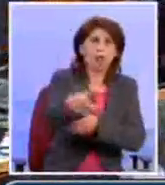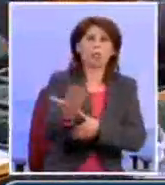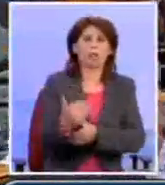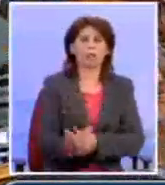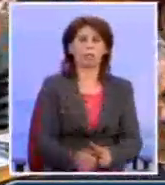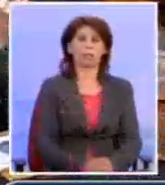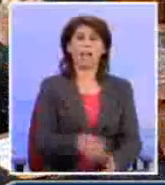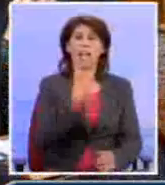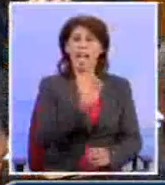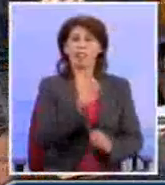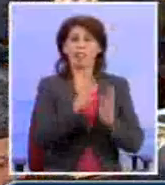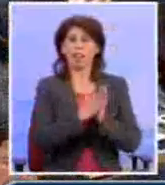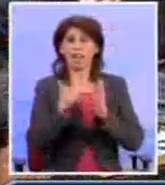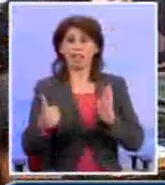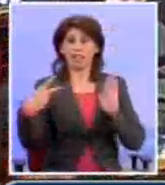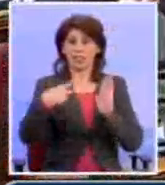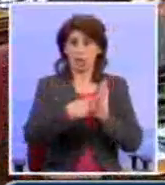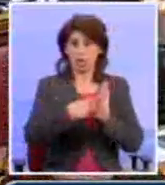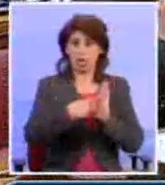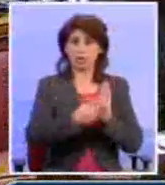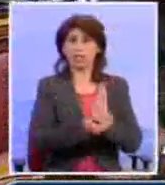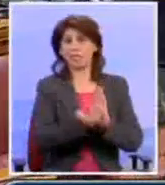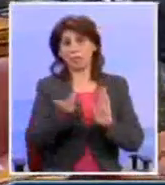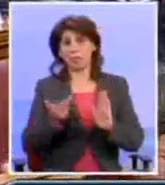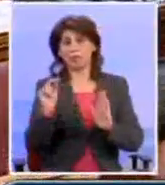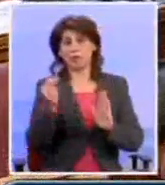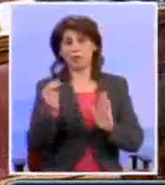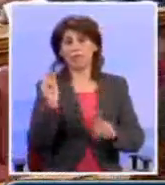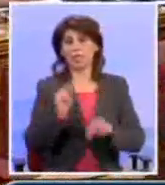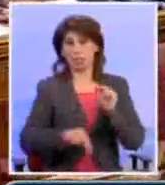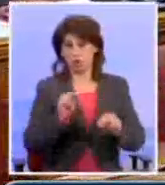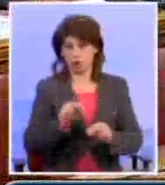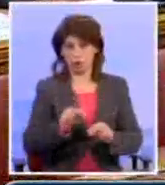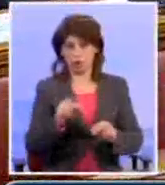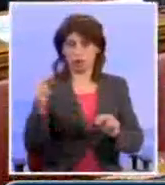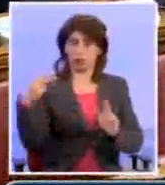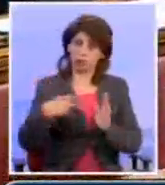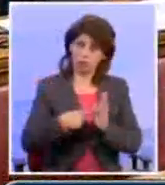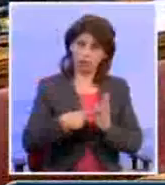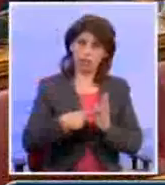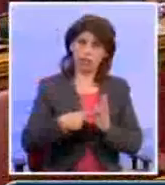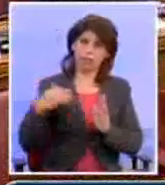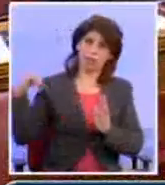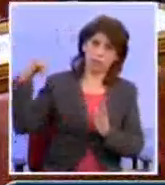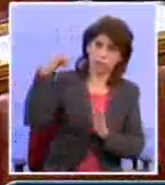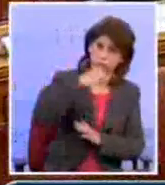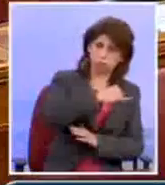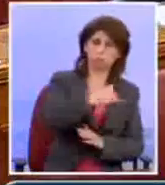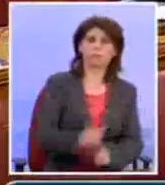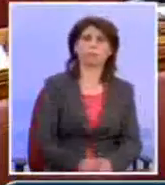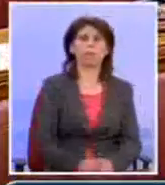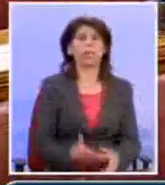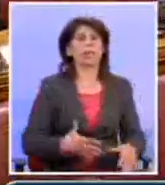F-16 το έτος 2000, λίγο πριν τις βουλευτικές εκλογές εκείνης της περίοδου. όπου